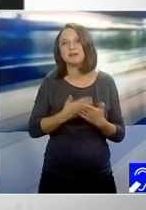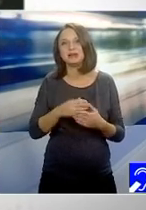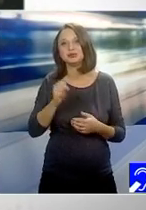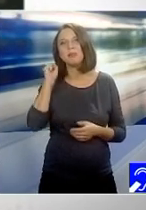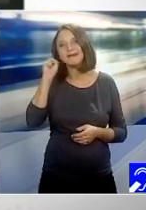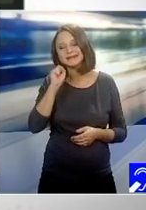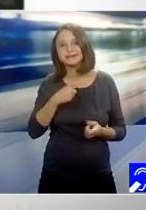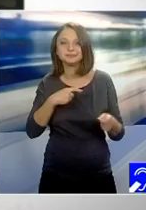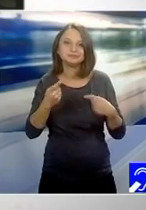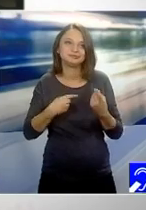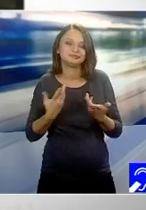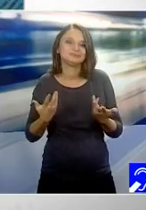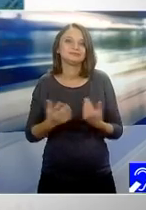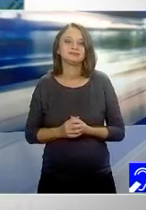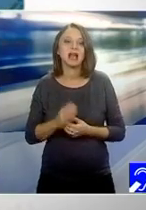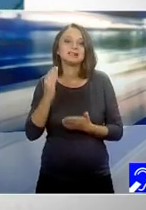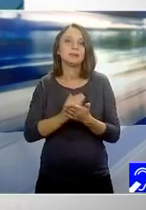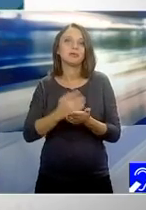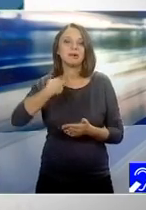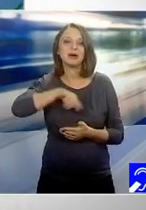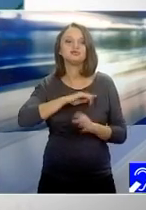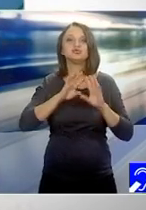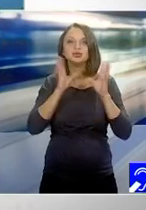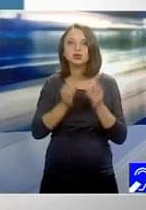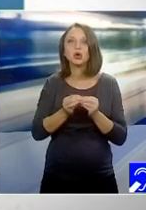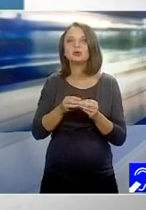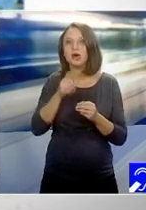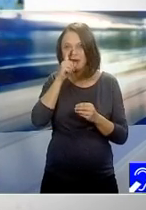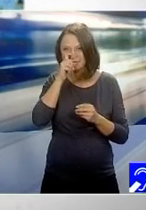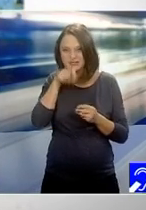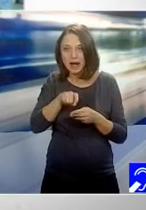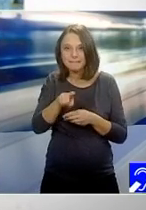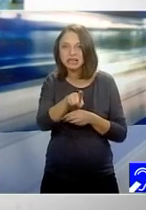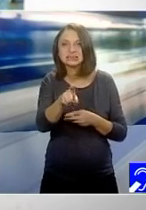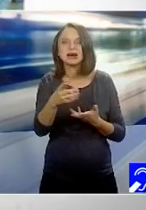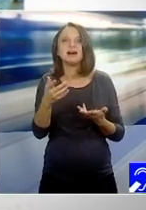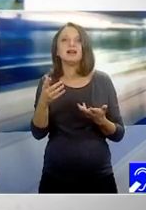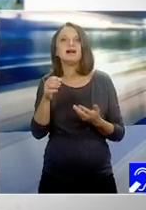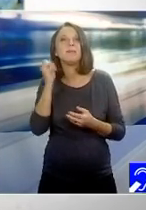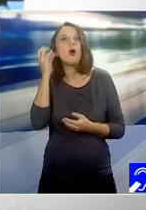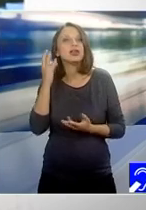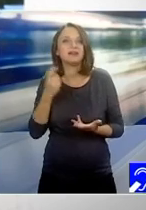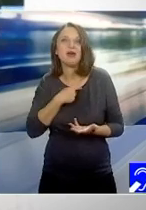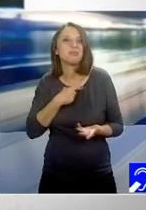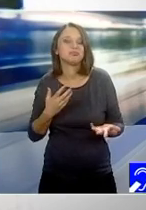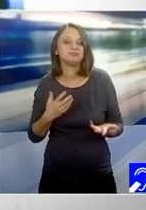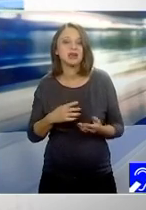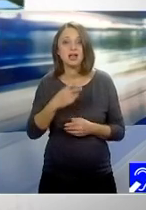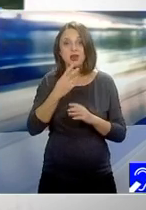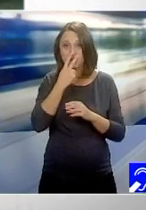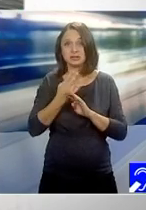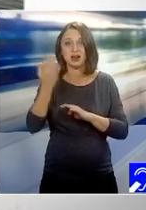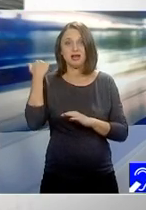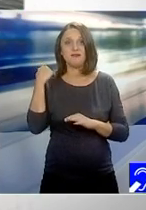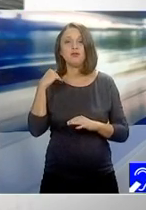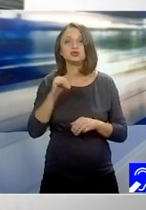mare problemă pe care avem noi. Totul este politizat și, păi, uitați-vă și la fostul director, la domnul